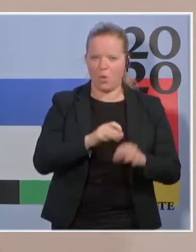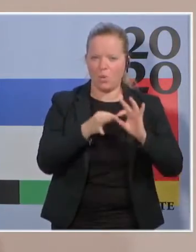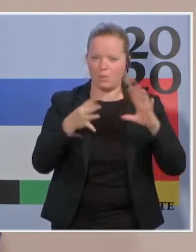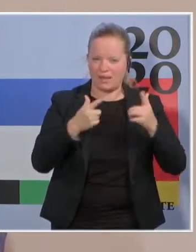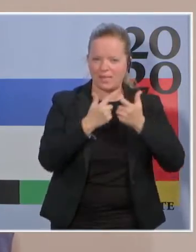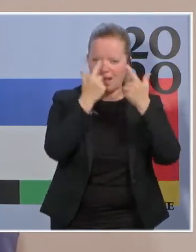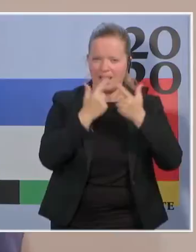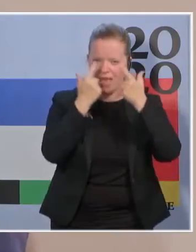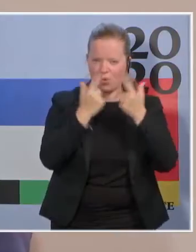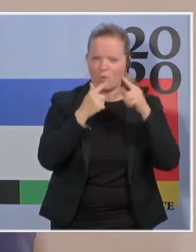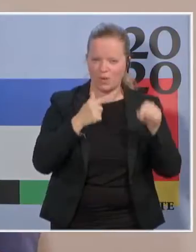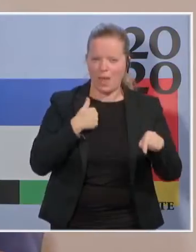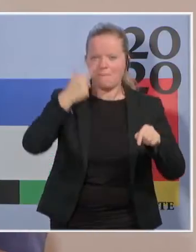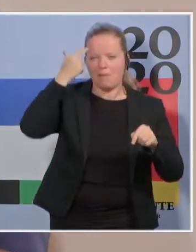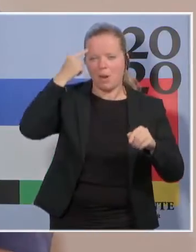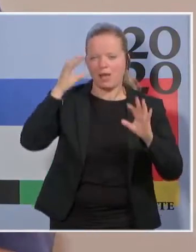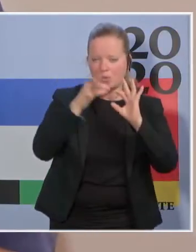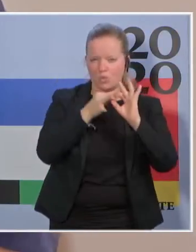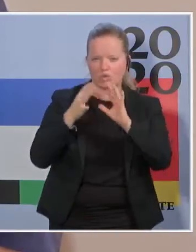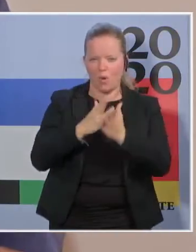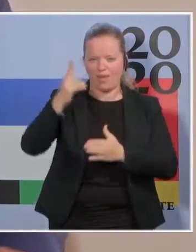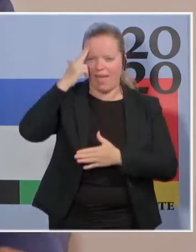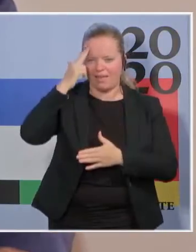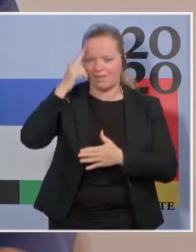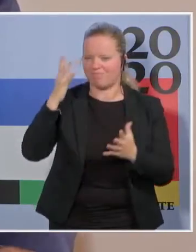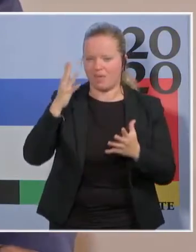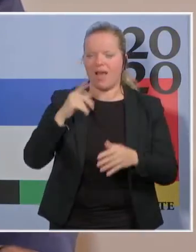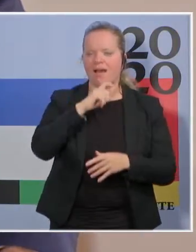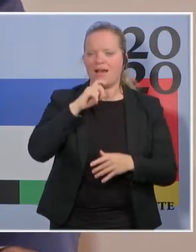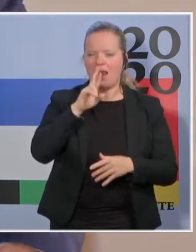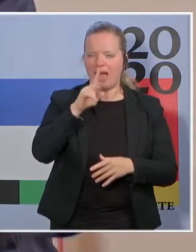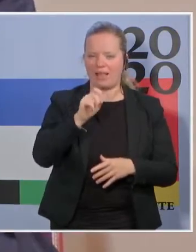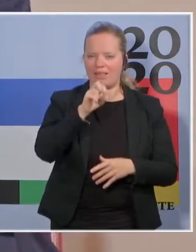hat, dieses Memorandum gekannt hat. Es war wohl eher so, dass Karl Renner